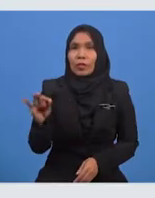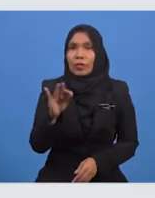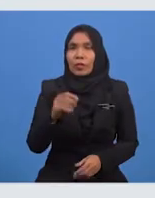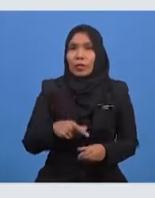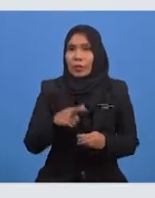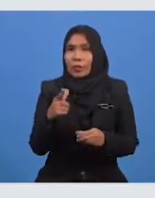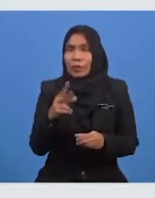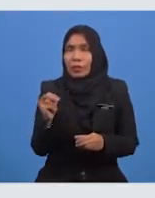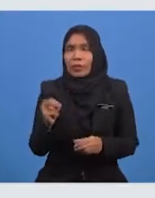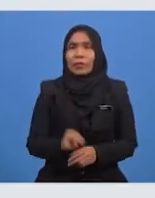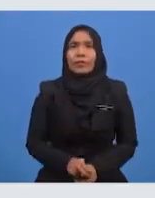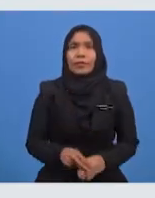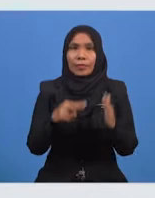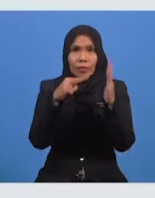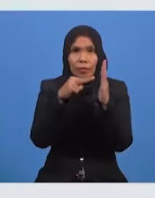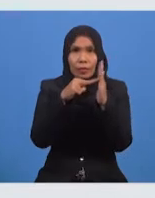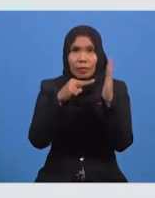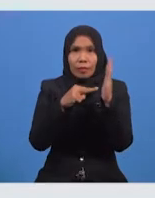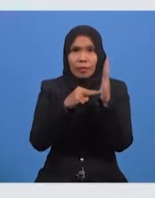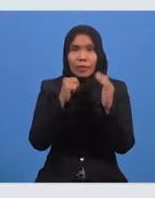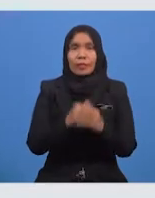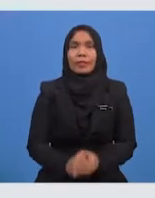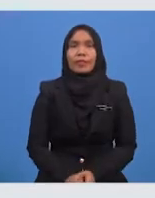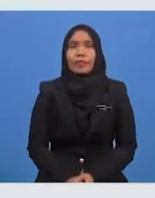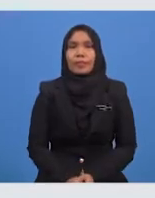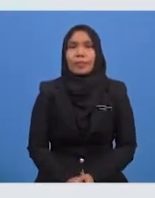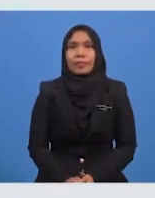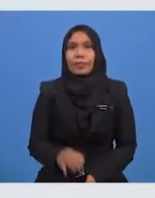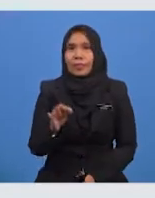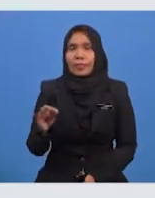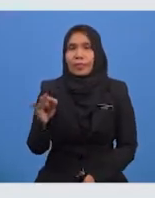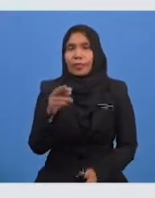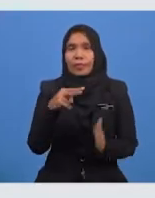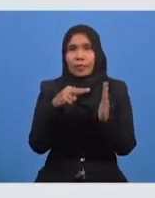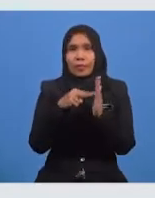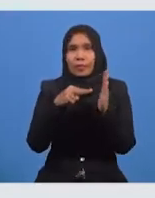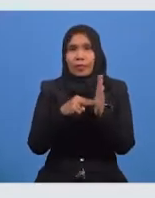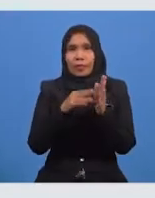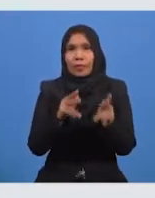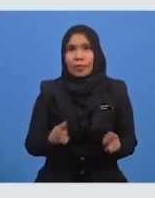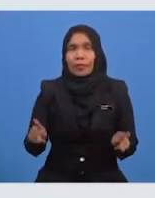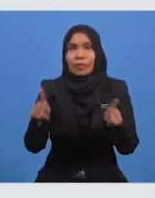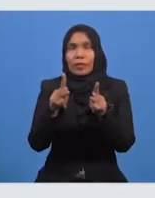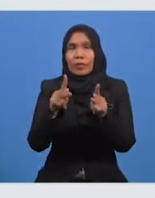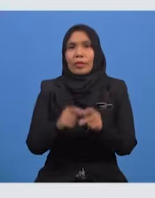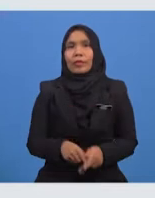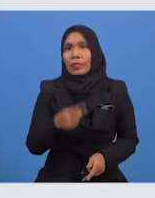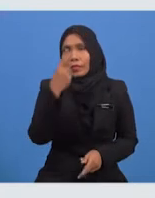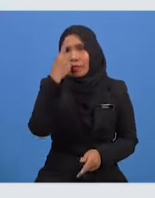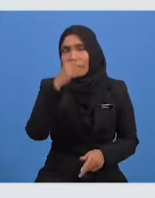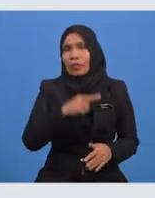ialah undang-undang. Faktor undang-undang penting untuk melindungi peniaga dan